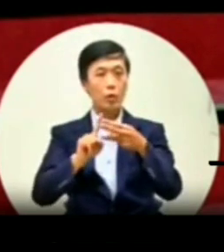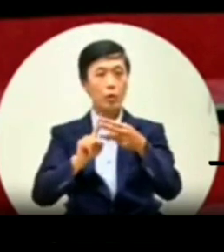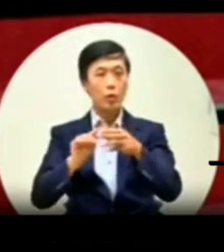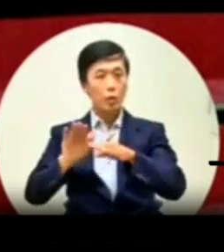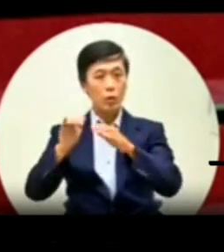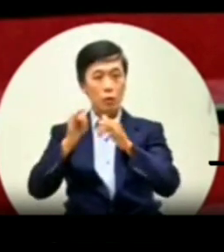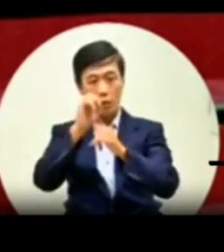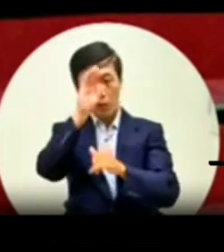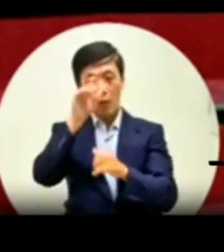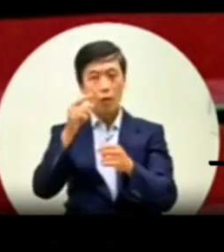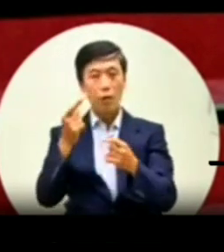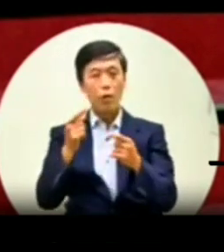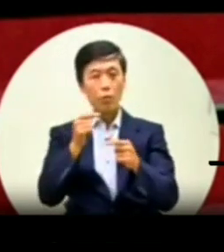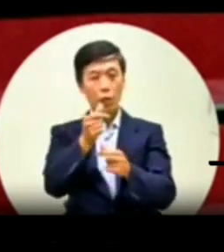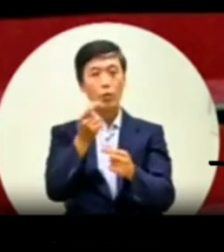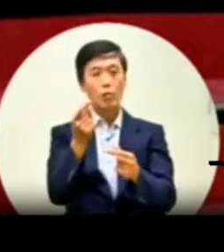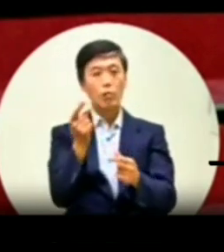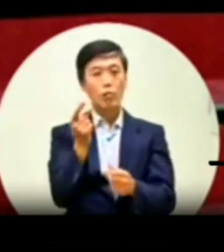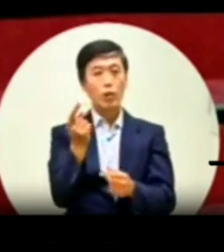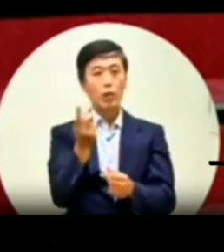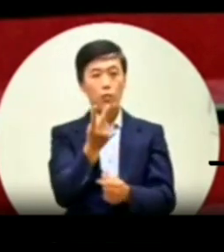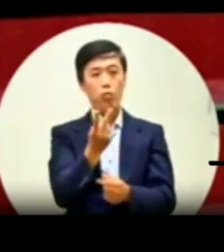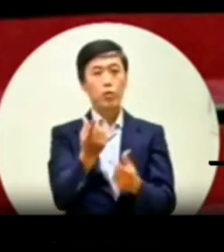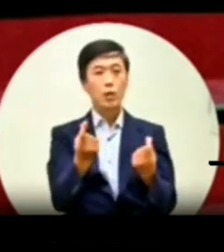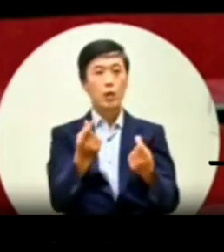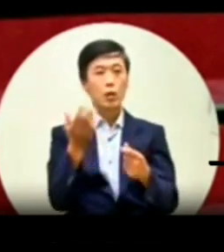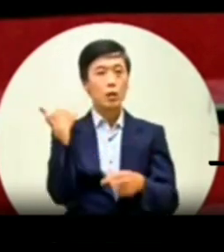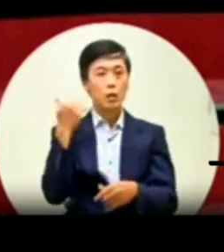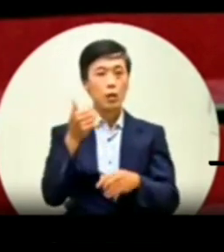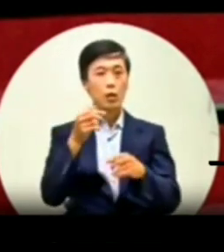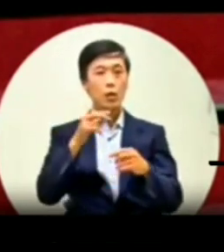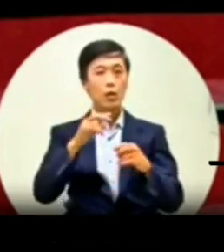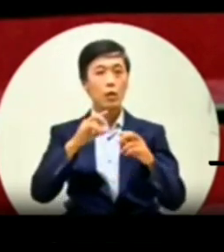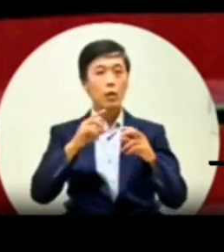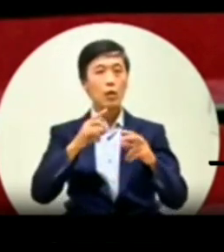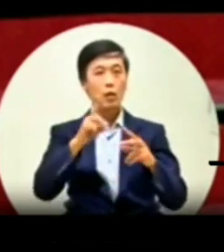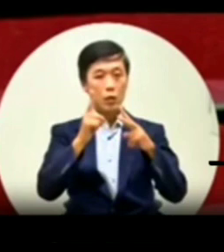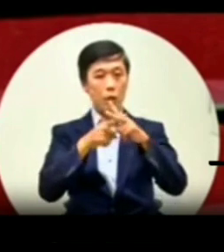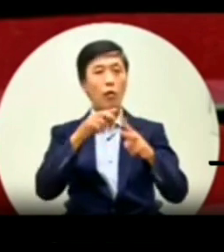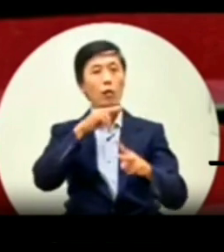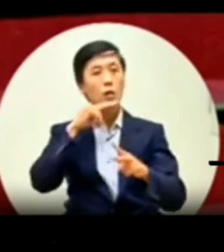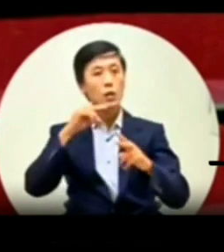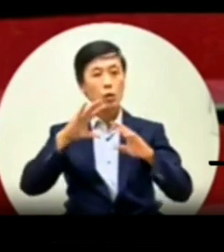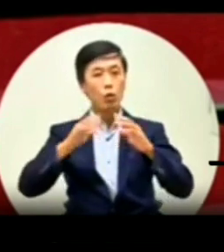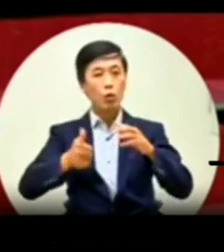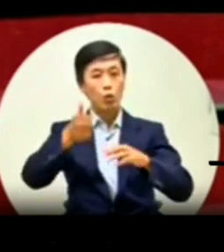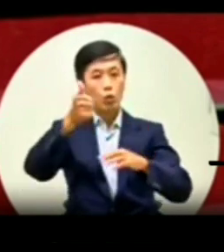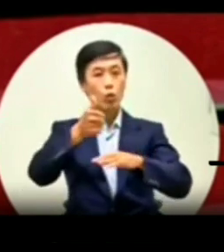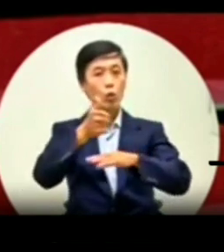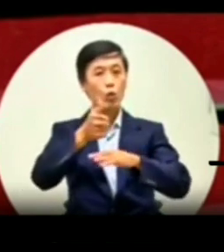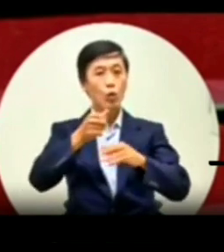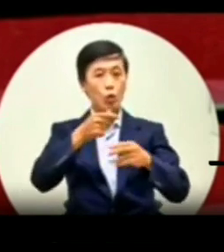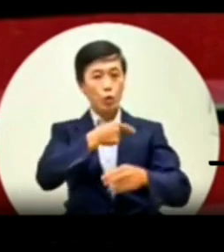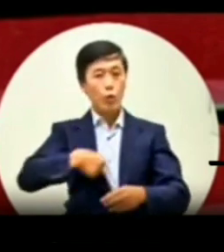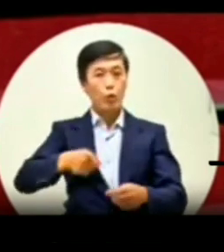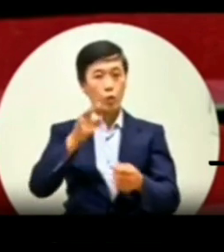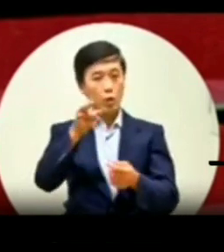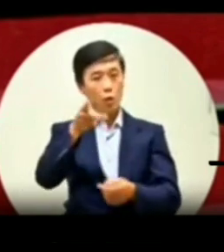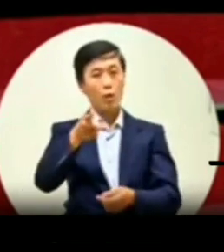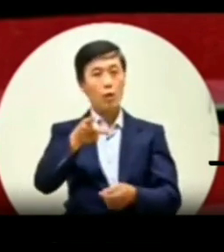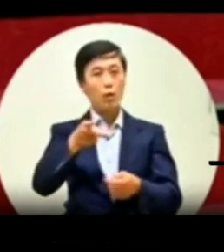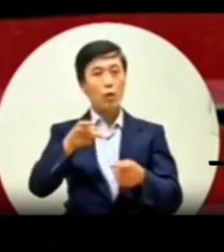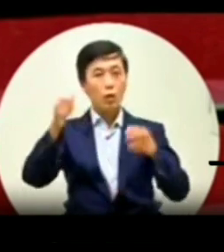从以前小英总统选两次，哪一次没有号召全国来监票？是不